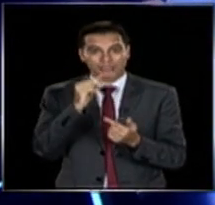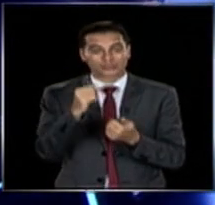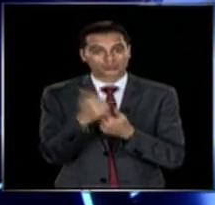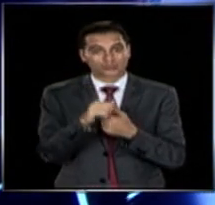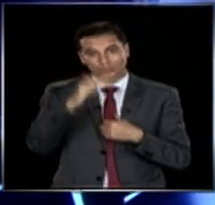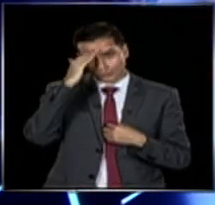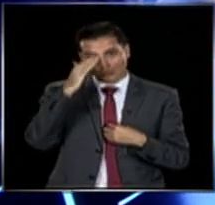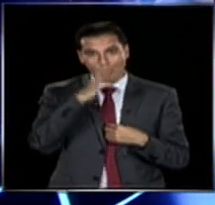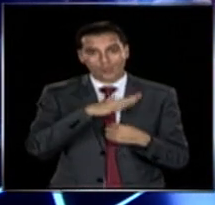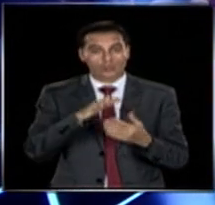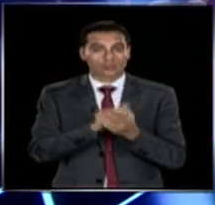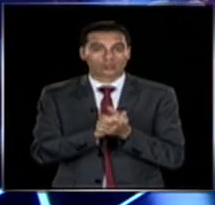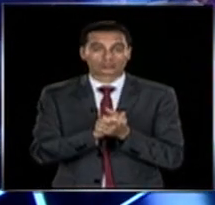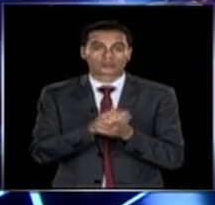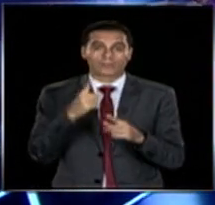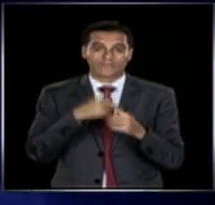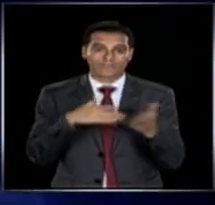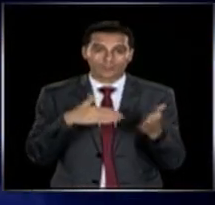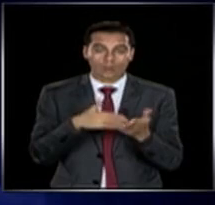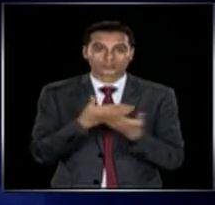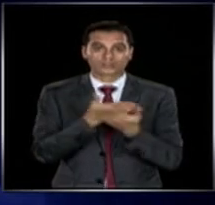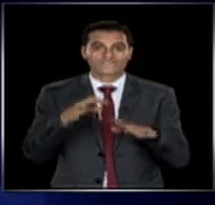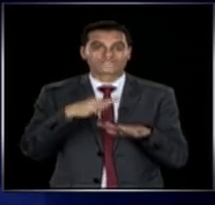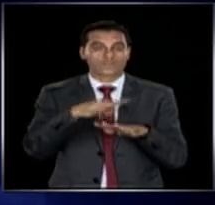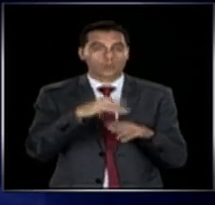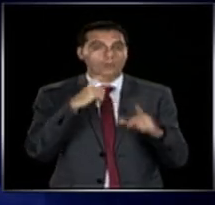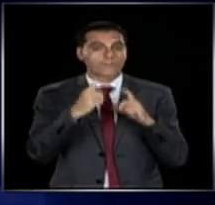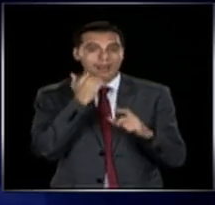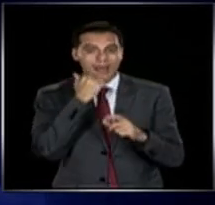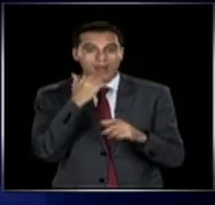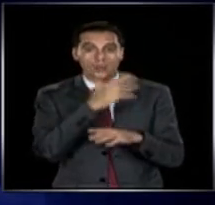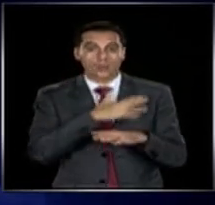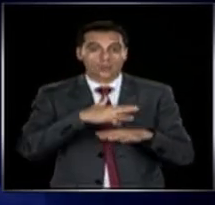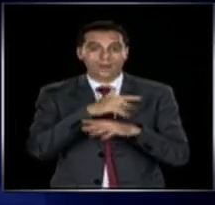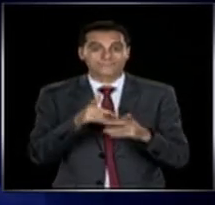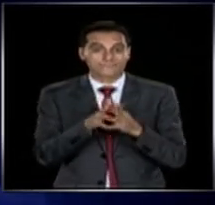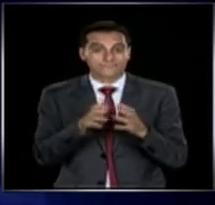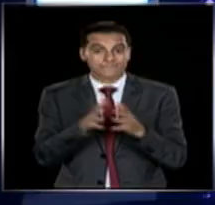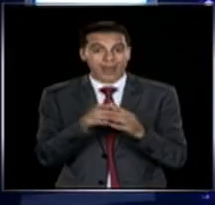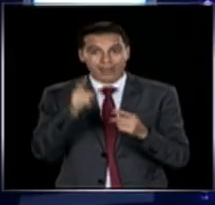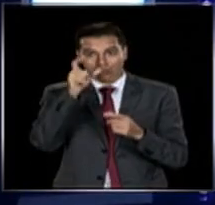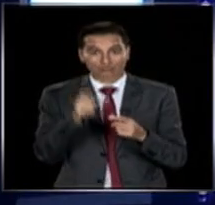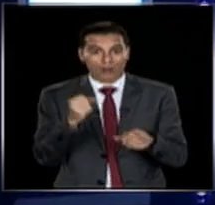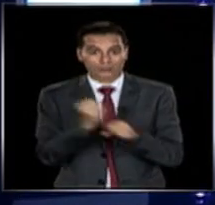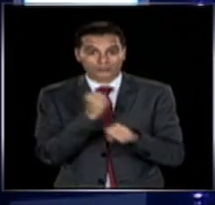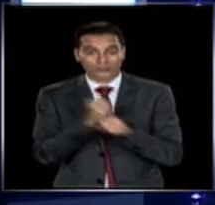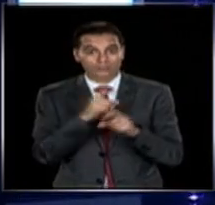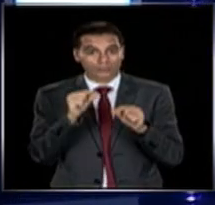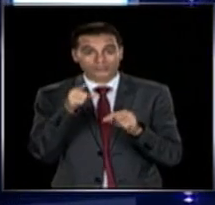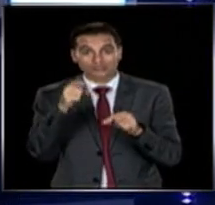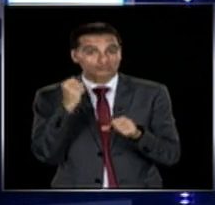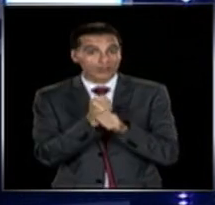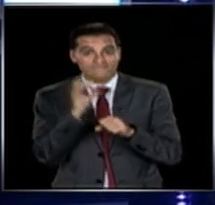زملائنا في الفروع وفي البنك الأهلي، لأنه إذا كان ده أداء قطاع التسويق فده أداء كل الزملاء في البنك الأهلي، إن